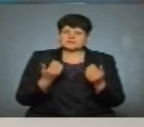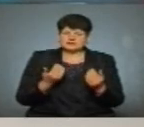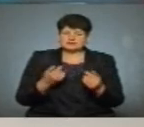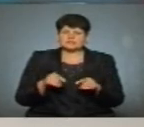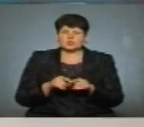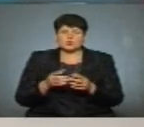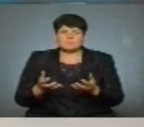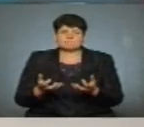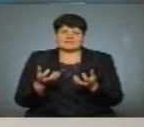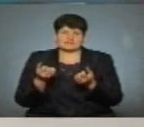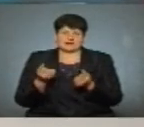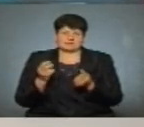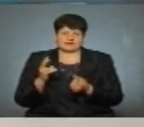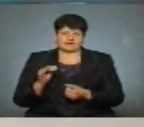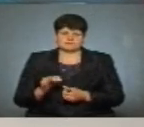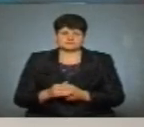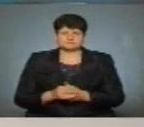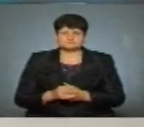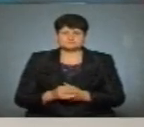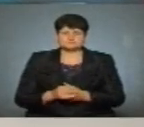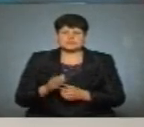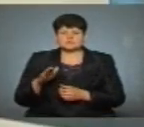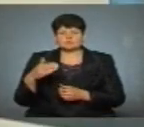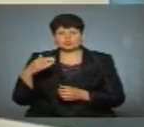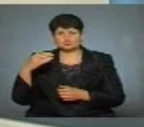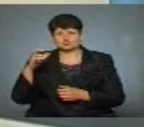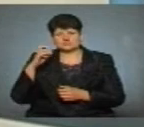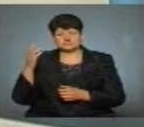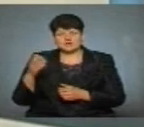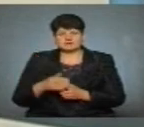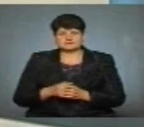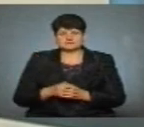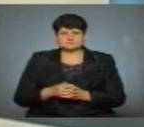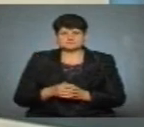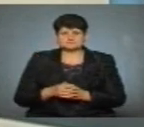також підтримки з боку держави. Ну,